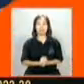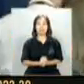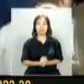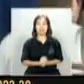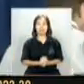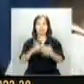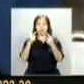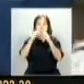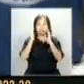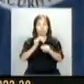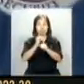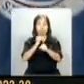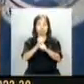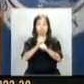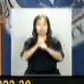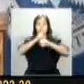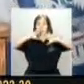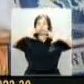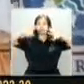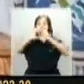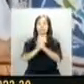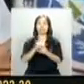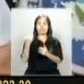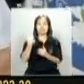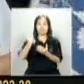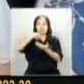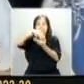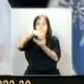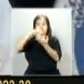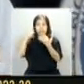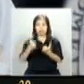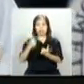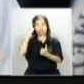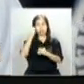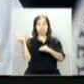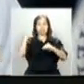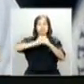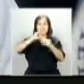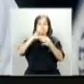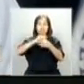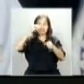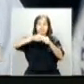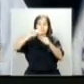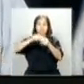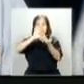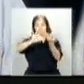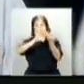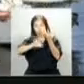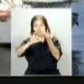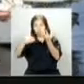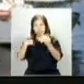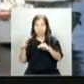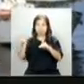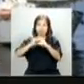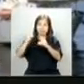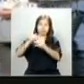เจ้าหน้าที่ทางการระดับสูงของสหรัฐกล่าวว่าบริษัท BP จะเพิ่มปริมาณการขนถ่ายน้ำมันจากจุดที่รั่วไหลเป็น